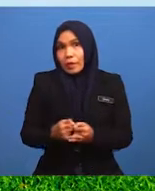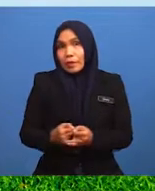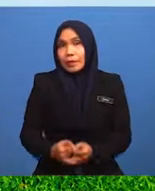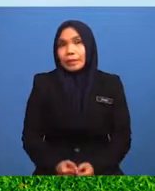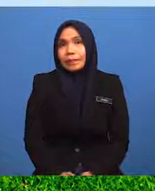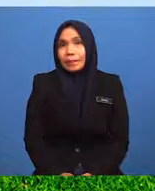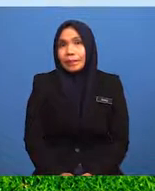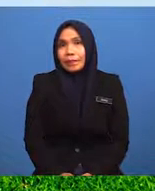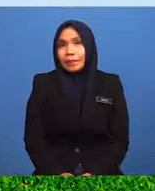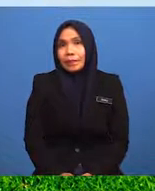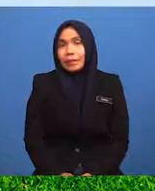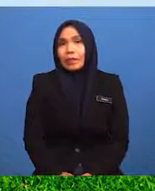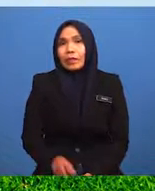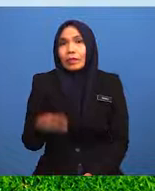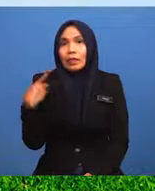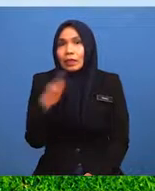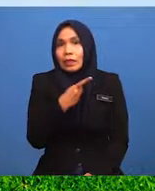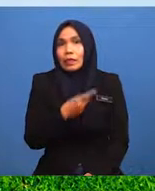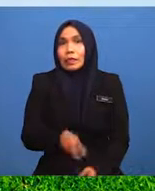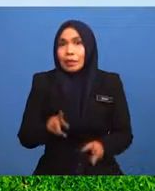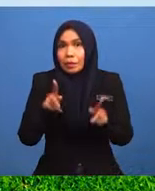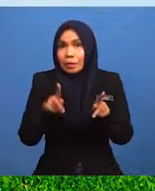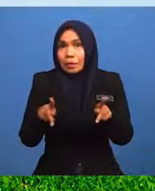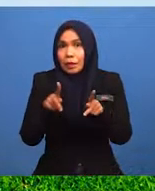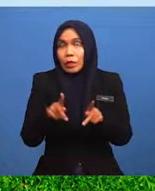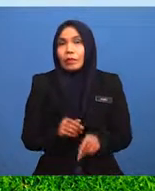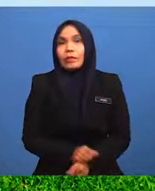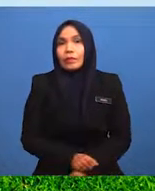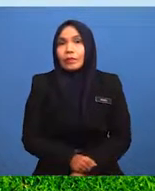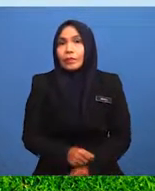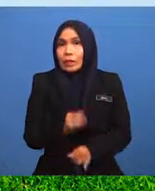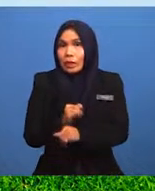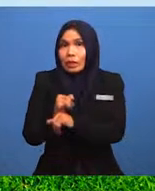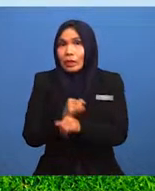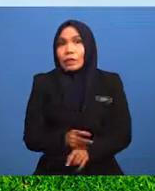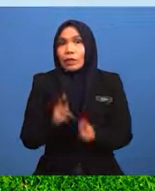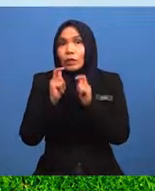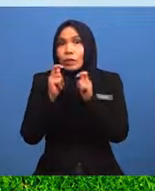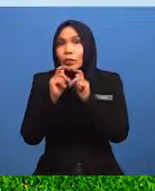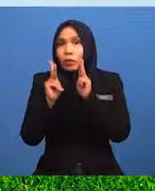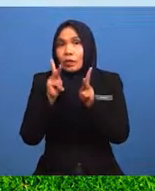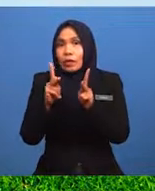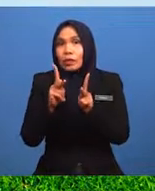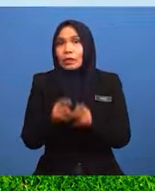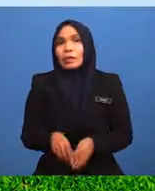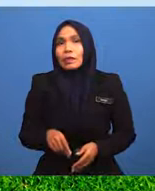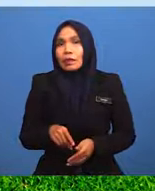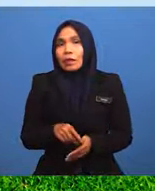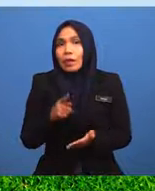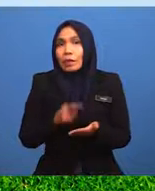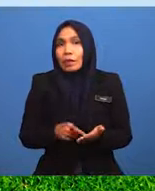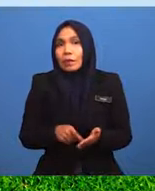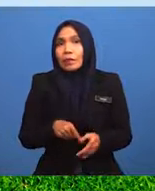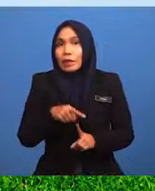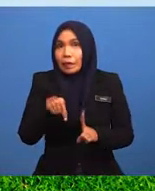itu, kita perlu menjaga tutur kata apabila bercakap dengan ahli